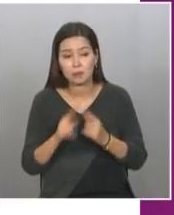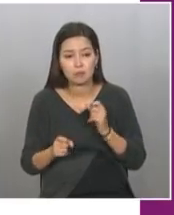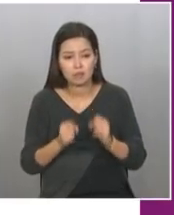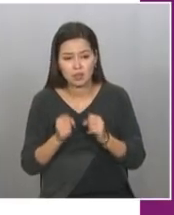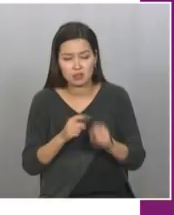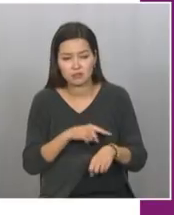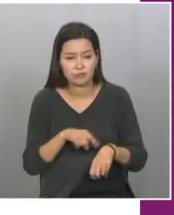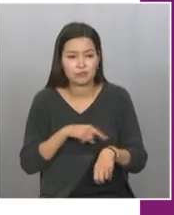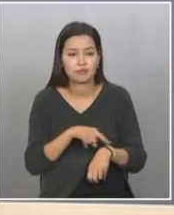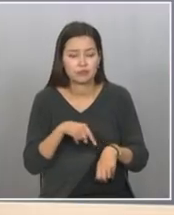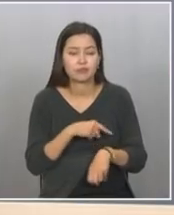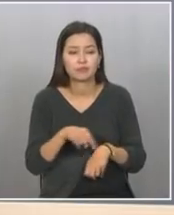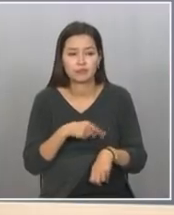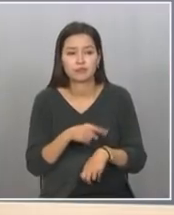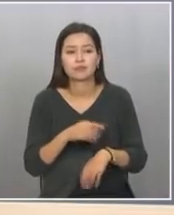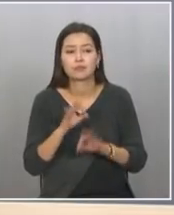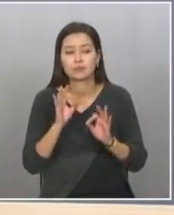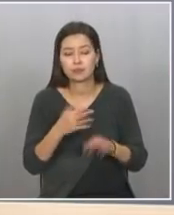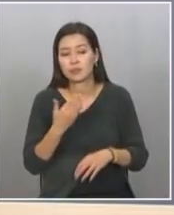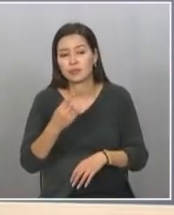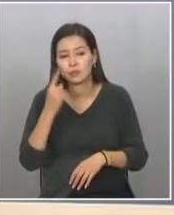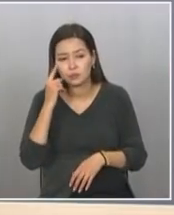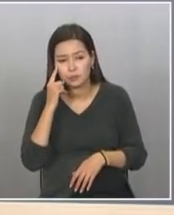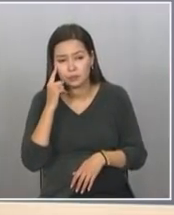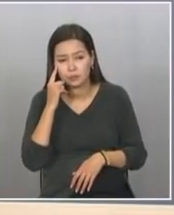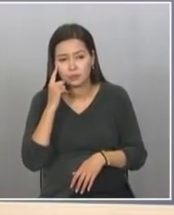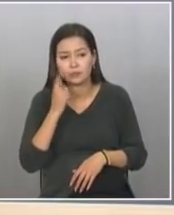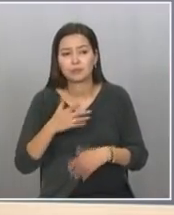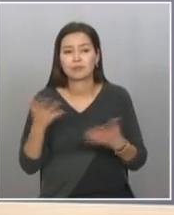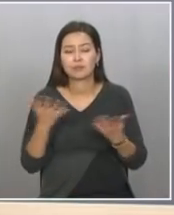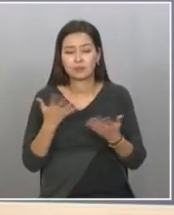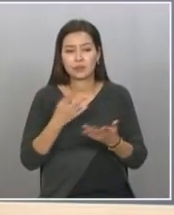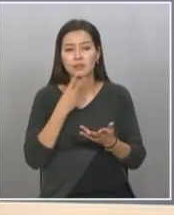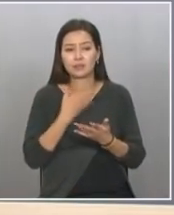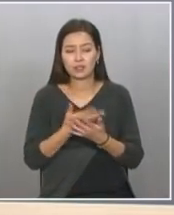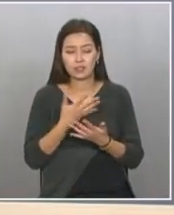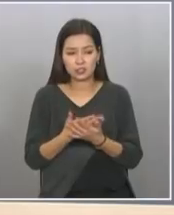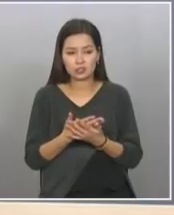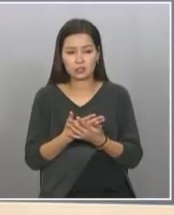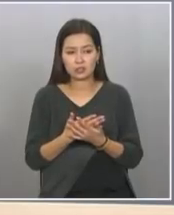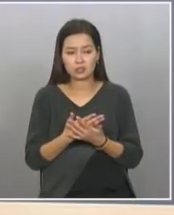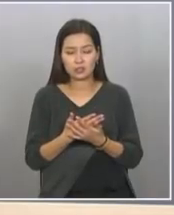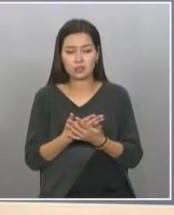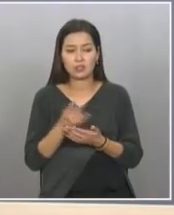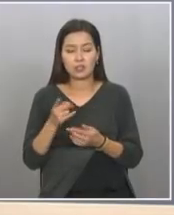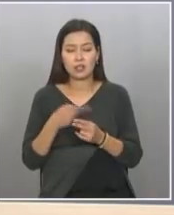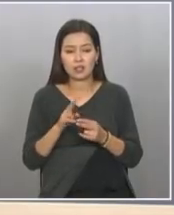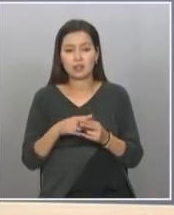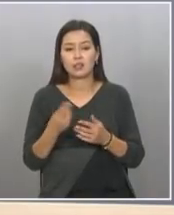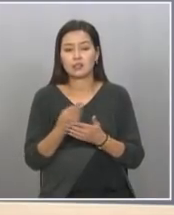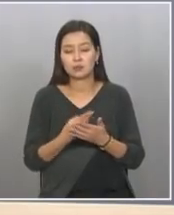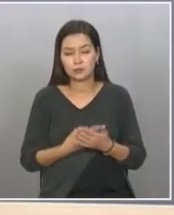думаю, многие из вас догадались. Как вы думаете, какое выражение скрыто за этой картинкой?